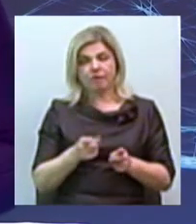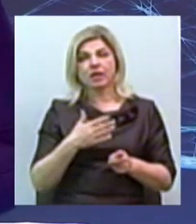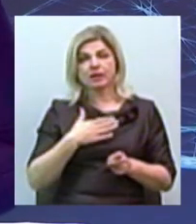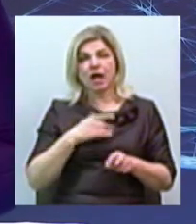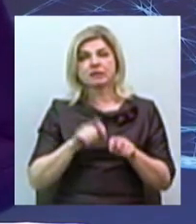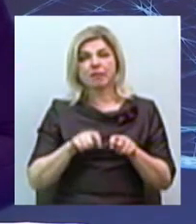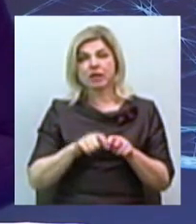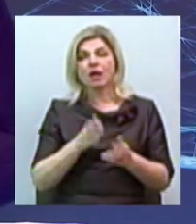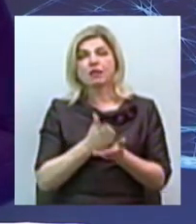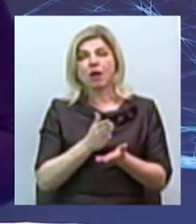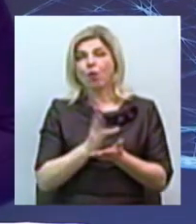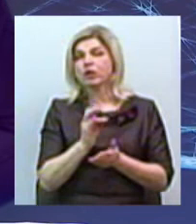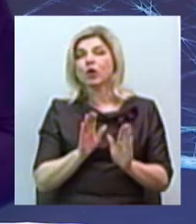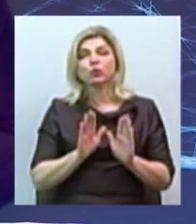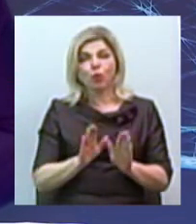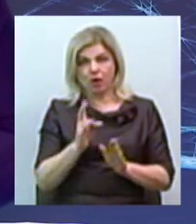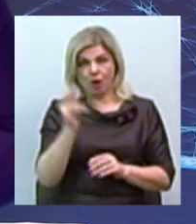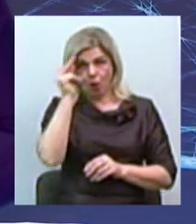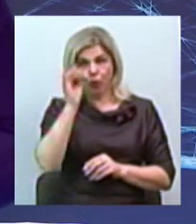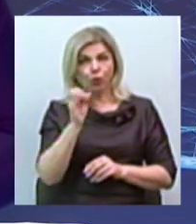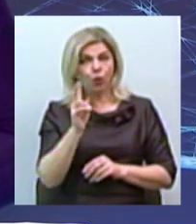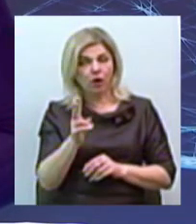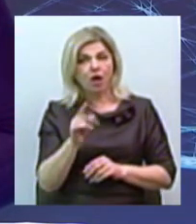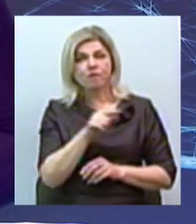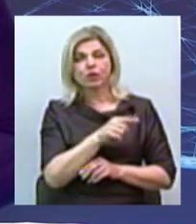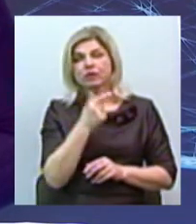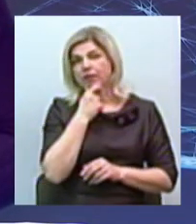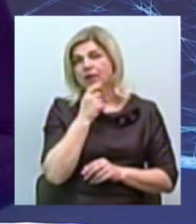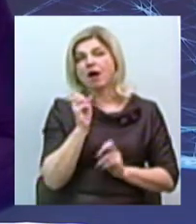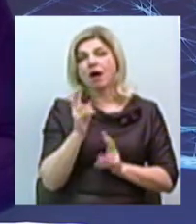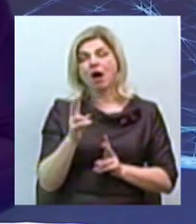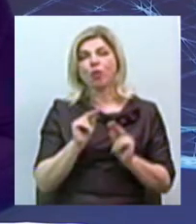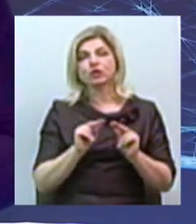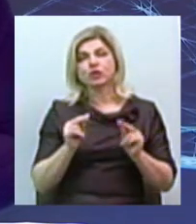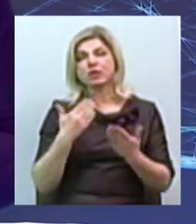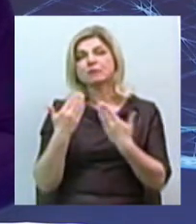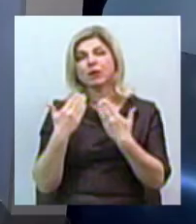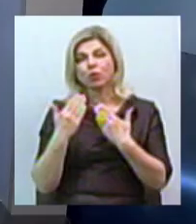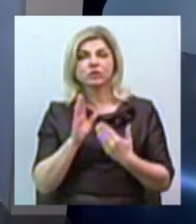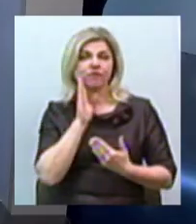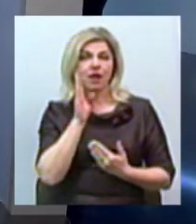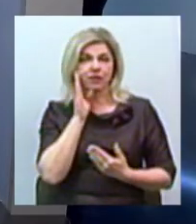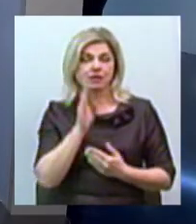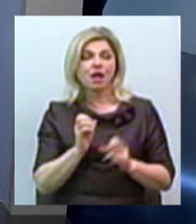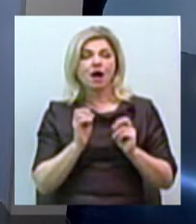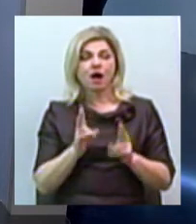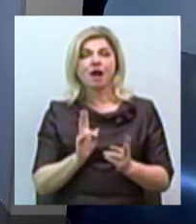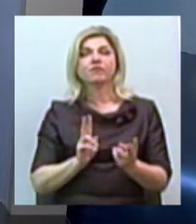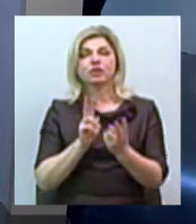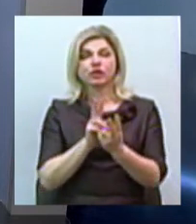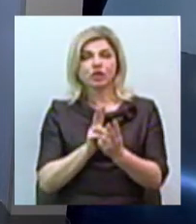перебувають на уроках. Вони спостерігають за тим, як спілкуються вчителі, які сертифікуються вранці. Наприклад, як відбувається ранкова